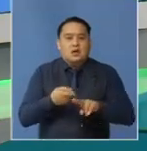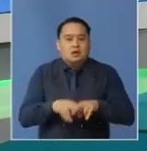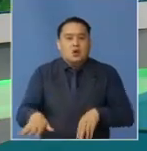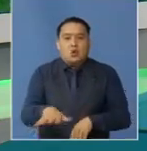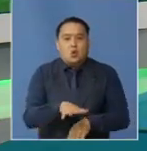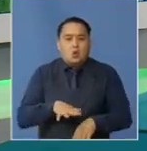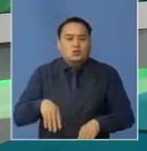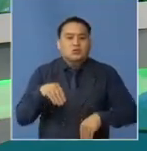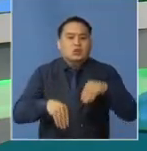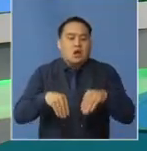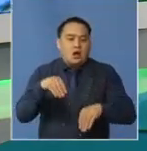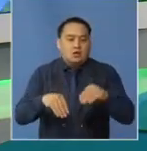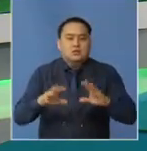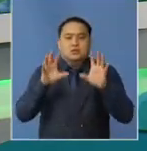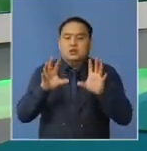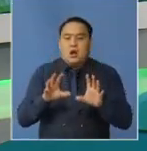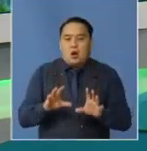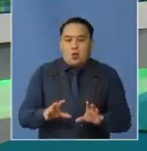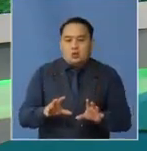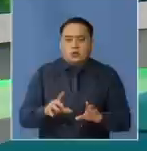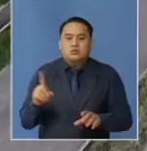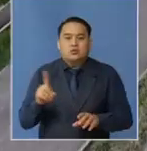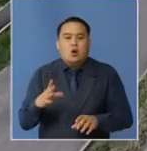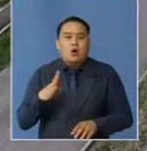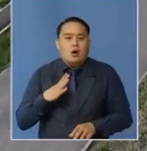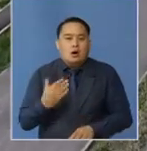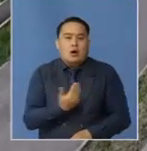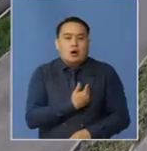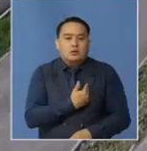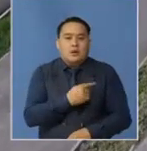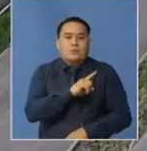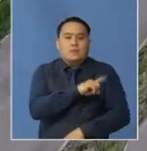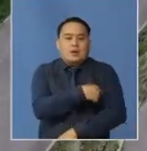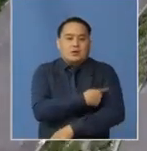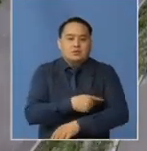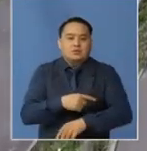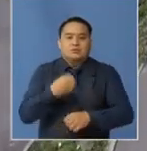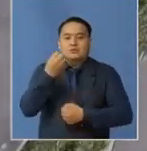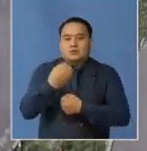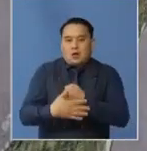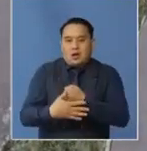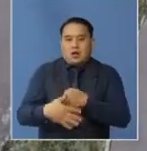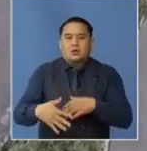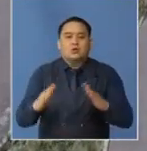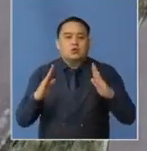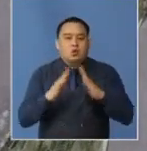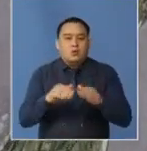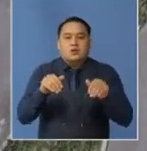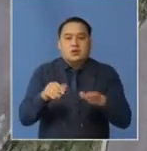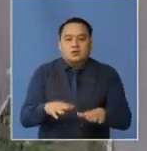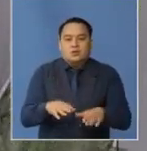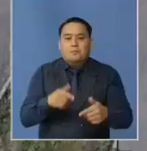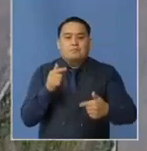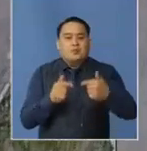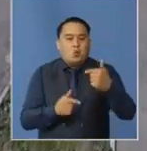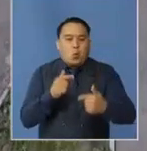участок саженцами, передает закон КИЗ. Оказывается, там хотят построить медицинский оздоровительный центр. Жильцы дома решили сами